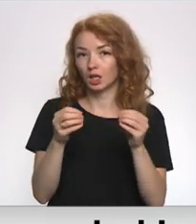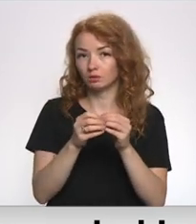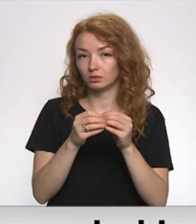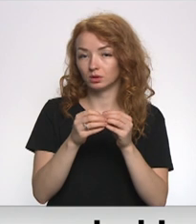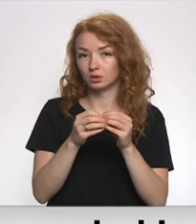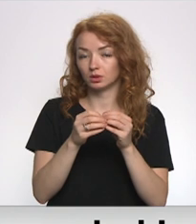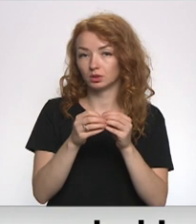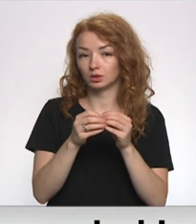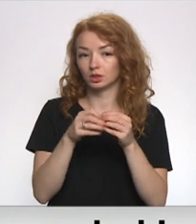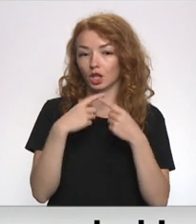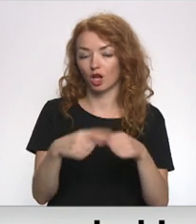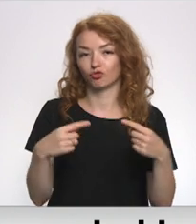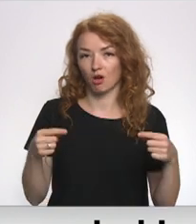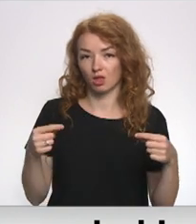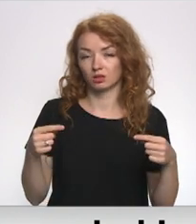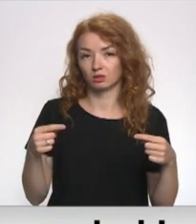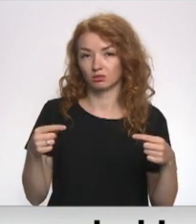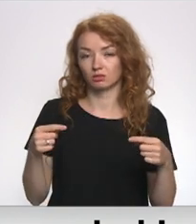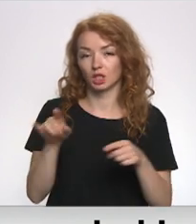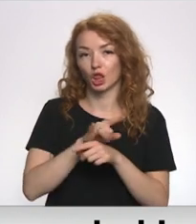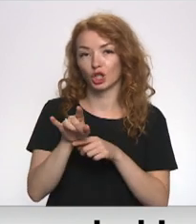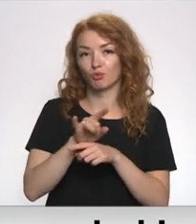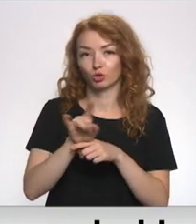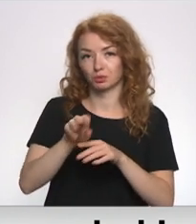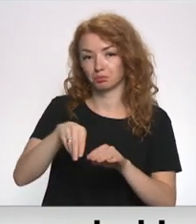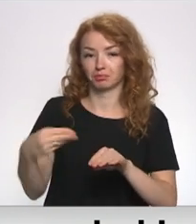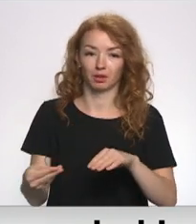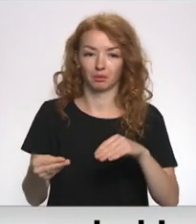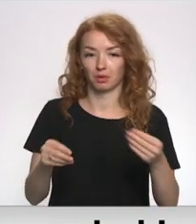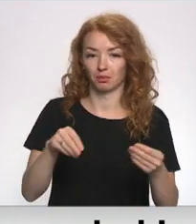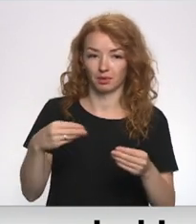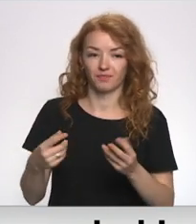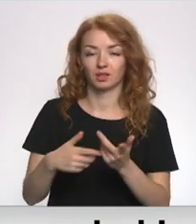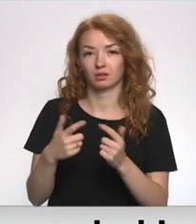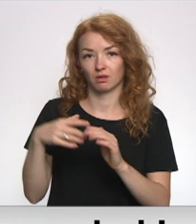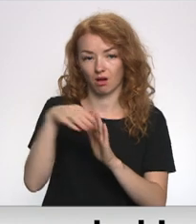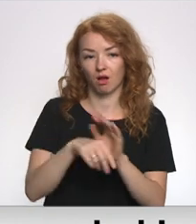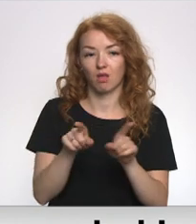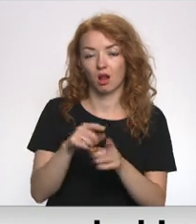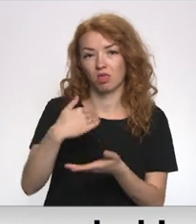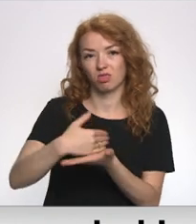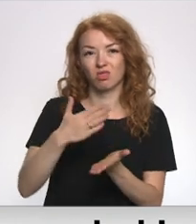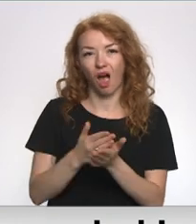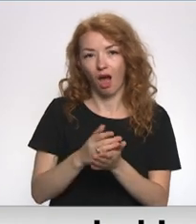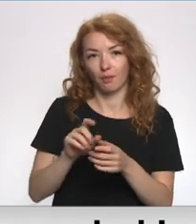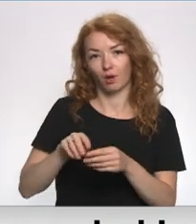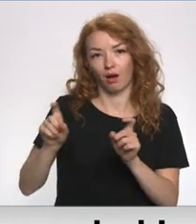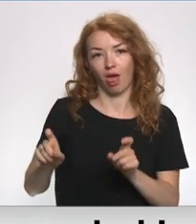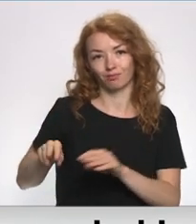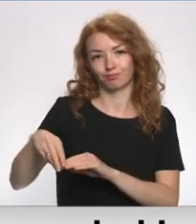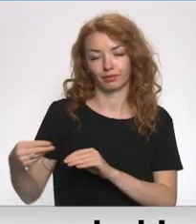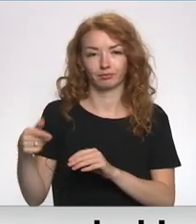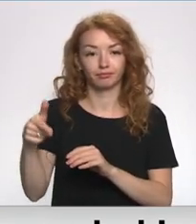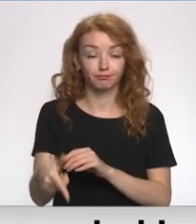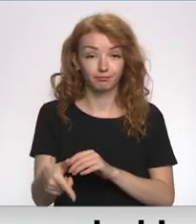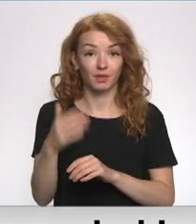10 dažādas lidmašīnas atliekas, tā skaitā arī daļas no krēsliem.